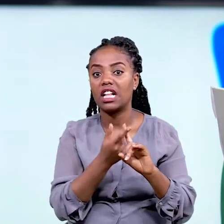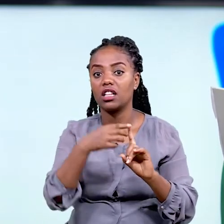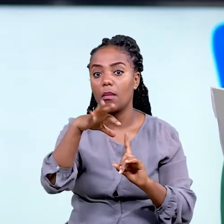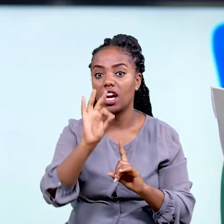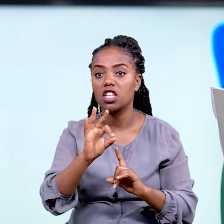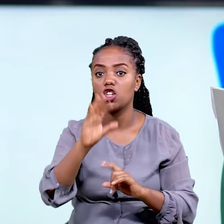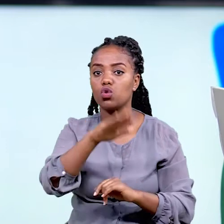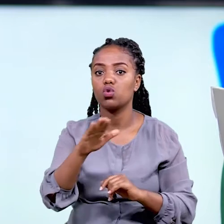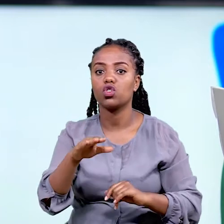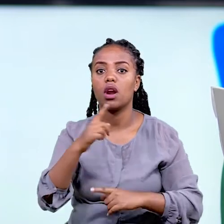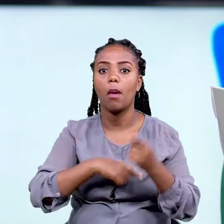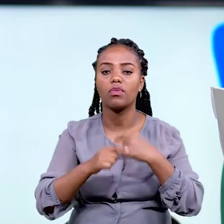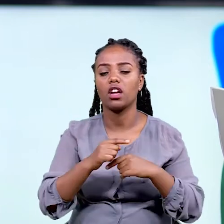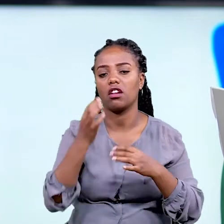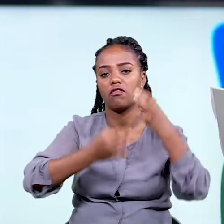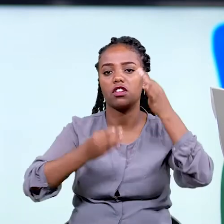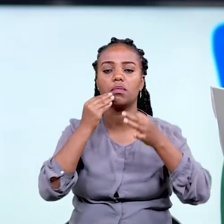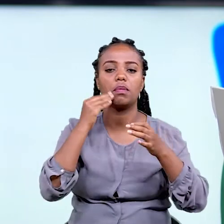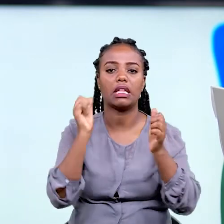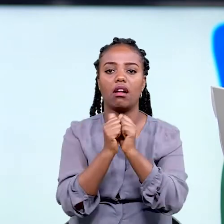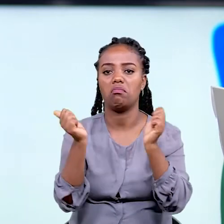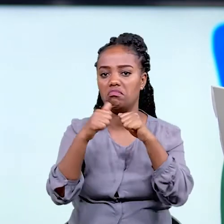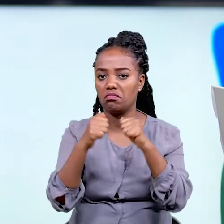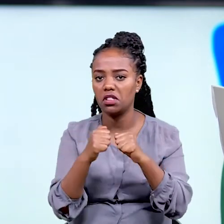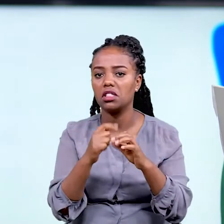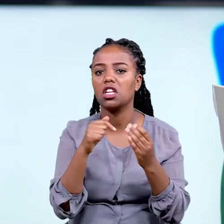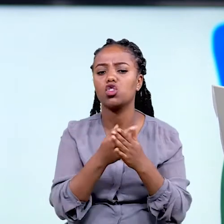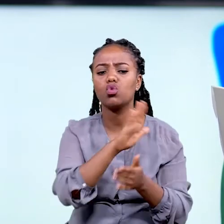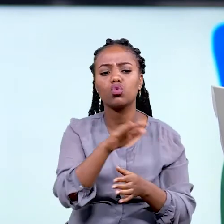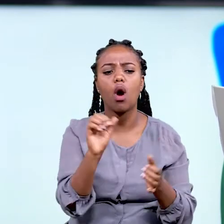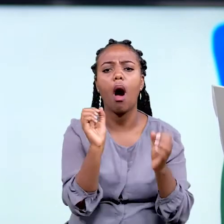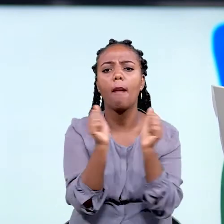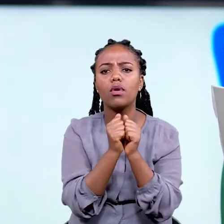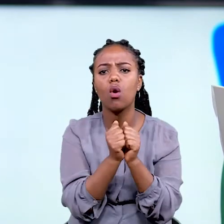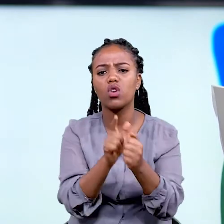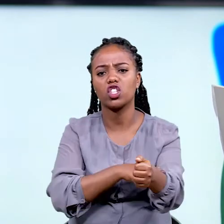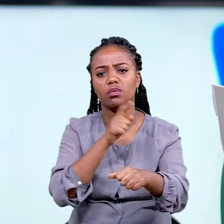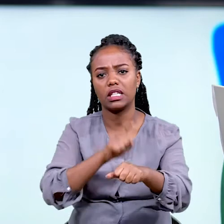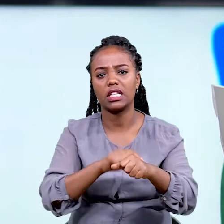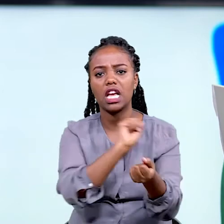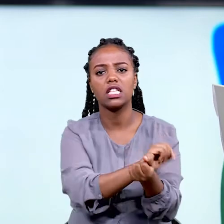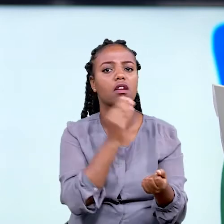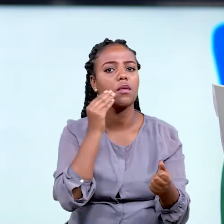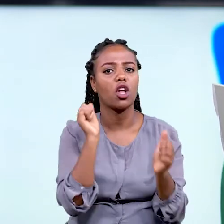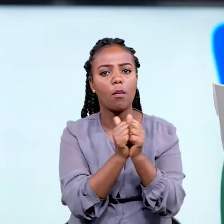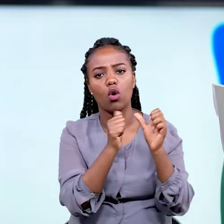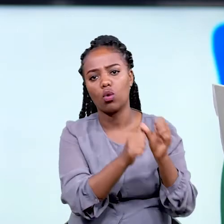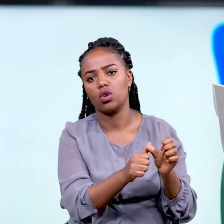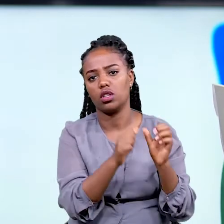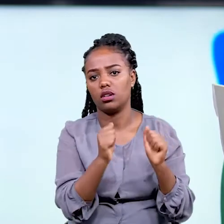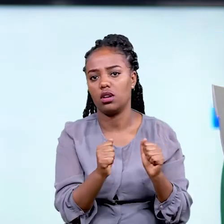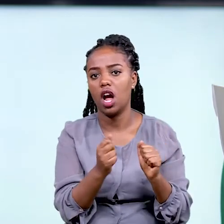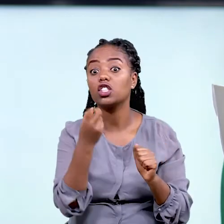ለማምጣት ከፍርድ ቤት ጋር ጸብ ያመጣሉ። ልጆቹ እዛ ይሆናሉ፣ አብረው ረጅም ዘመን ማረሚያ ቤት ሊቆዩ ይችላሉ። እስከ 12ኛ